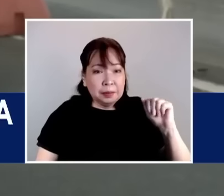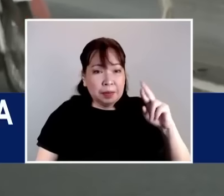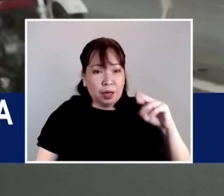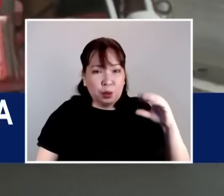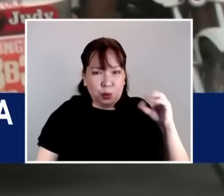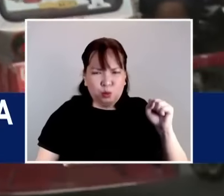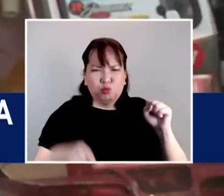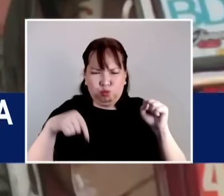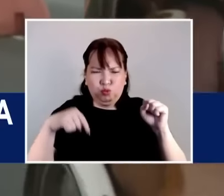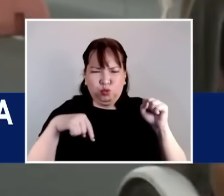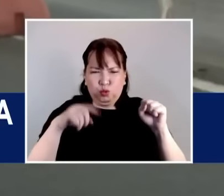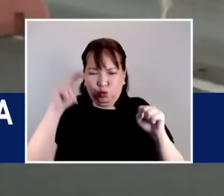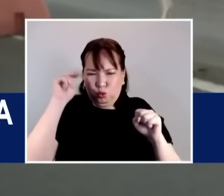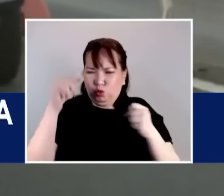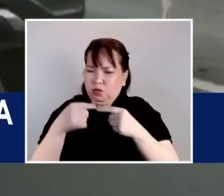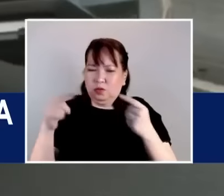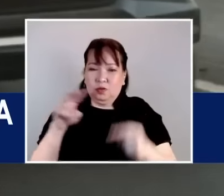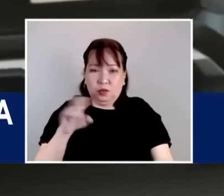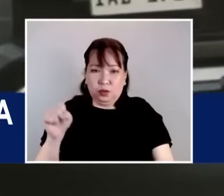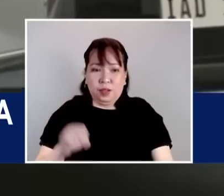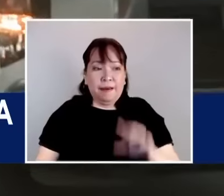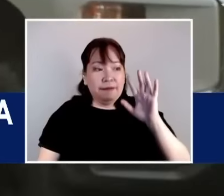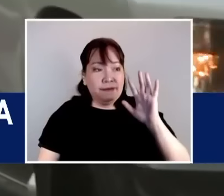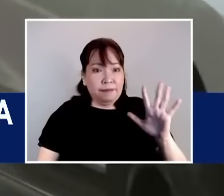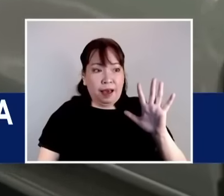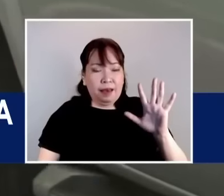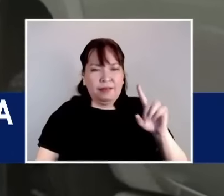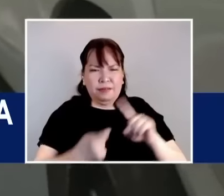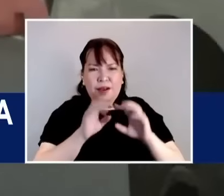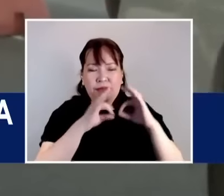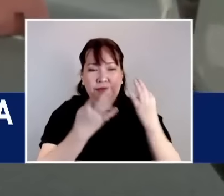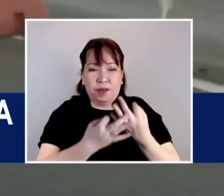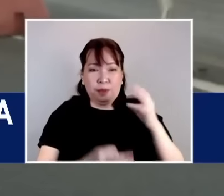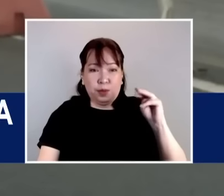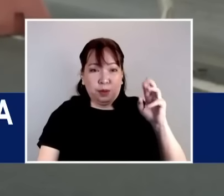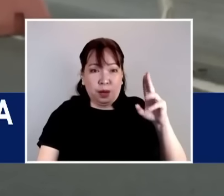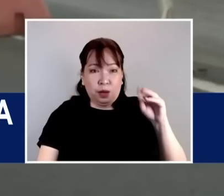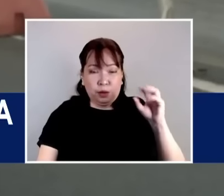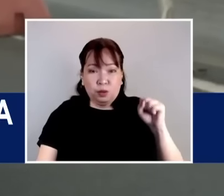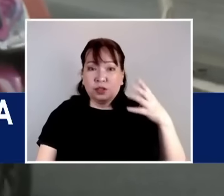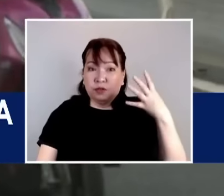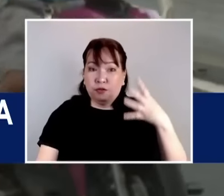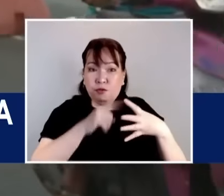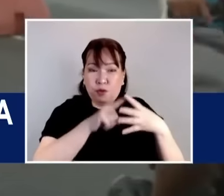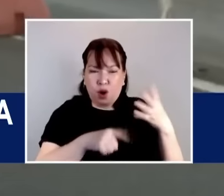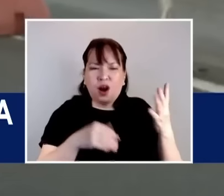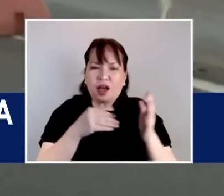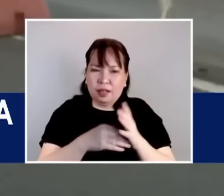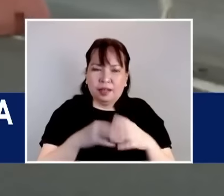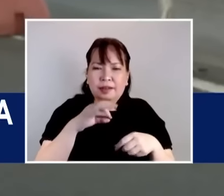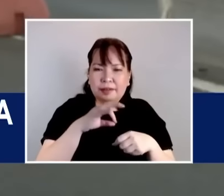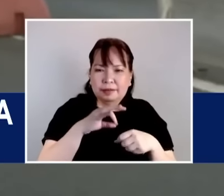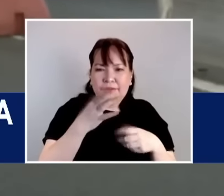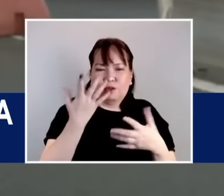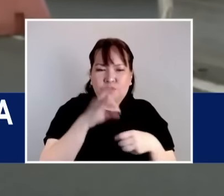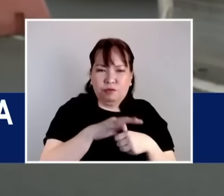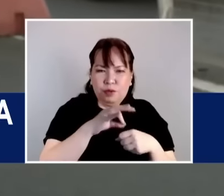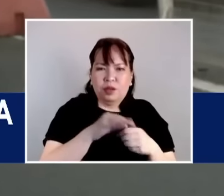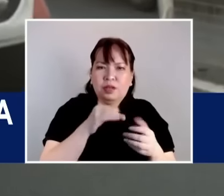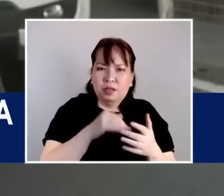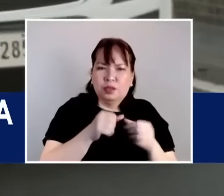Ilocos Norte. 5 mula sa pamilya Marcos ang sumabak sa halalan. 4 sa kanila, re-electionist o nais pang umupo